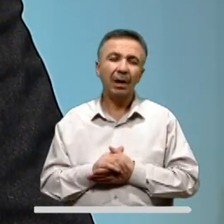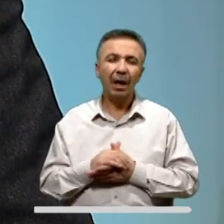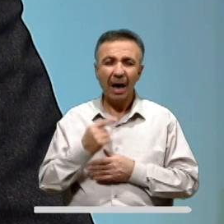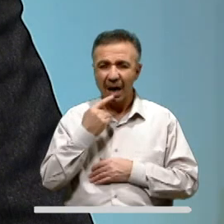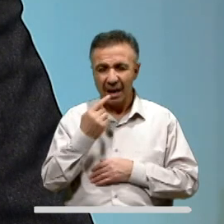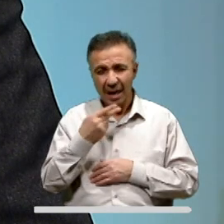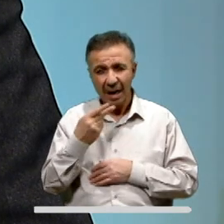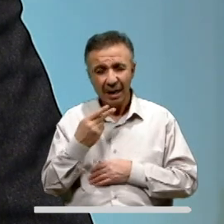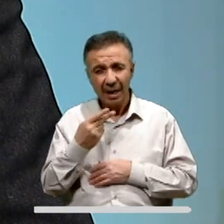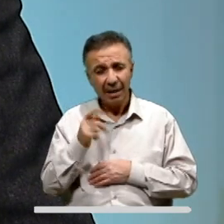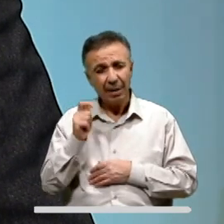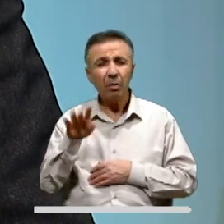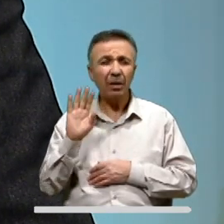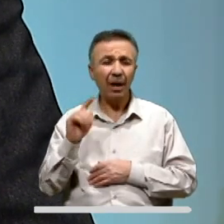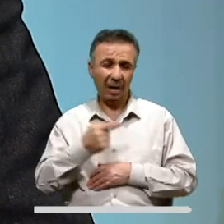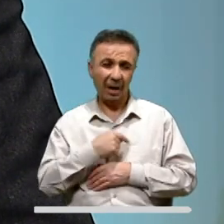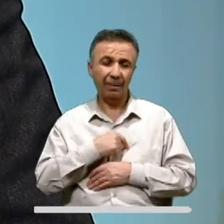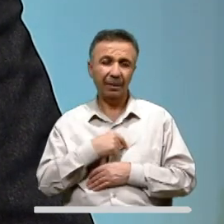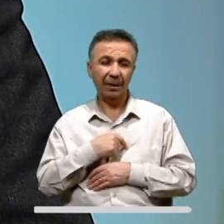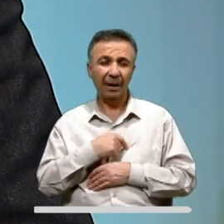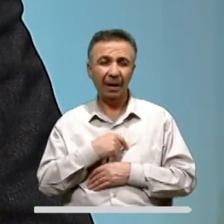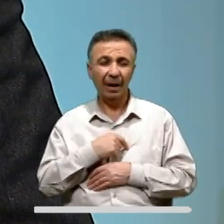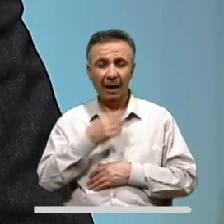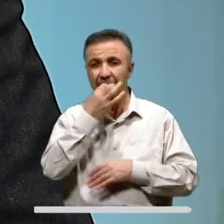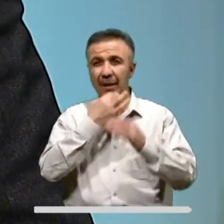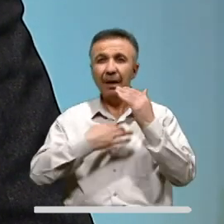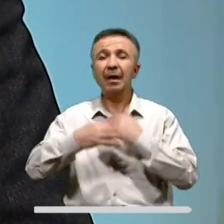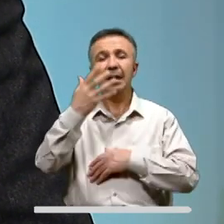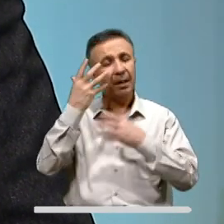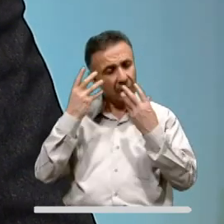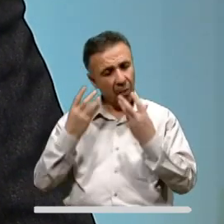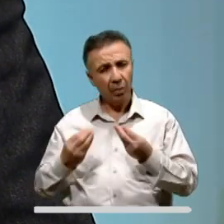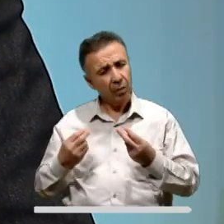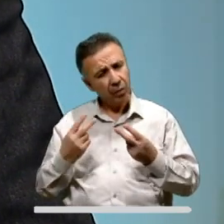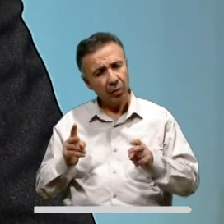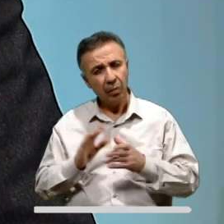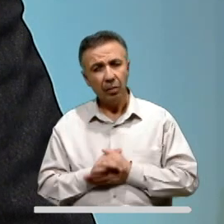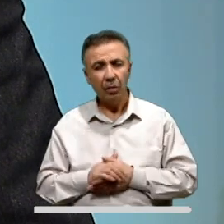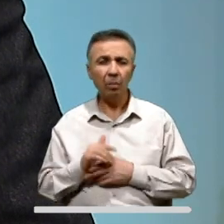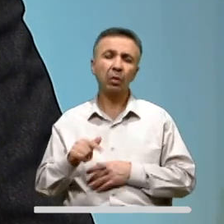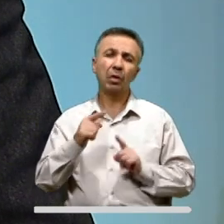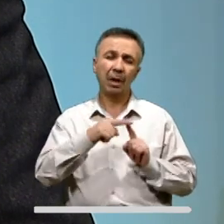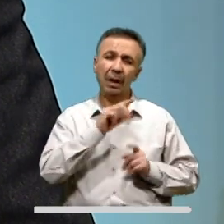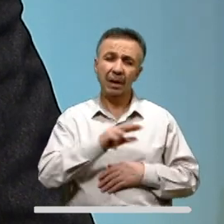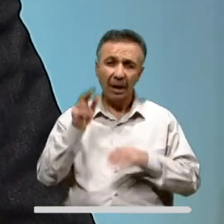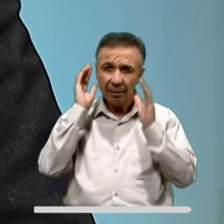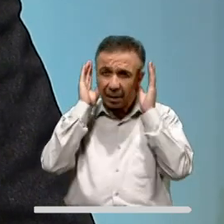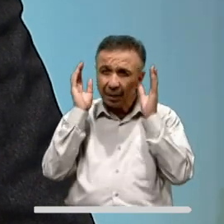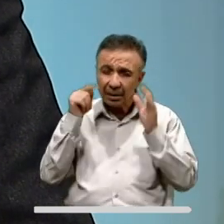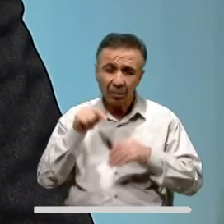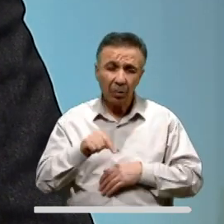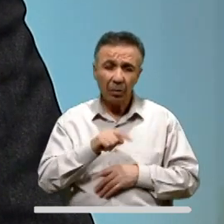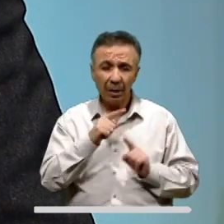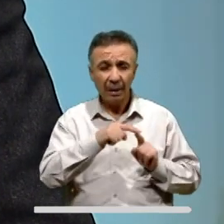ile yapmamız şart değildir. Kalbimizden geçirmemiz de yeterlidir. Efendim bu teravih namazını, bugünkü